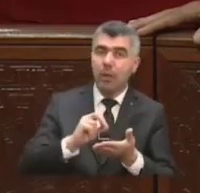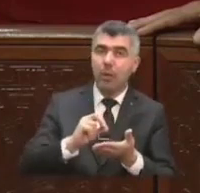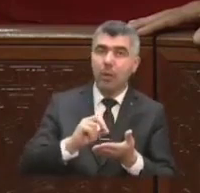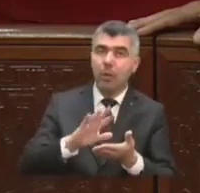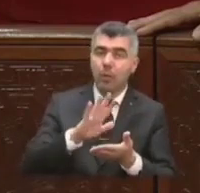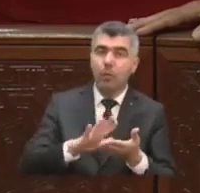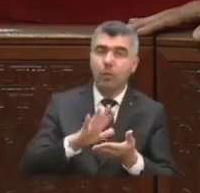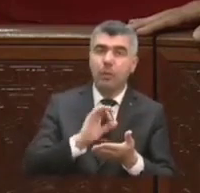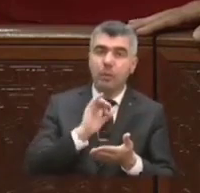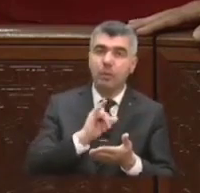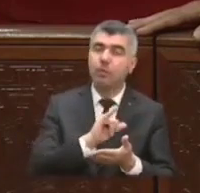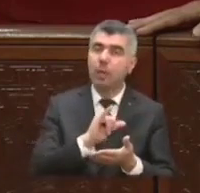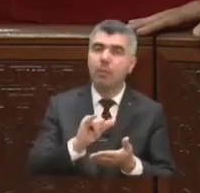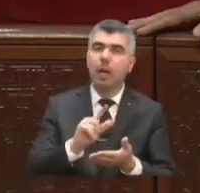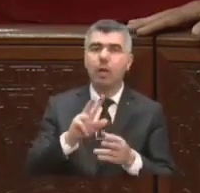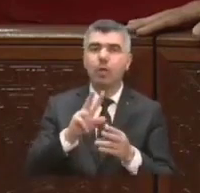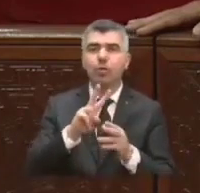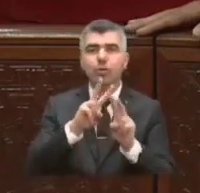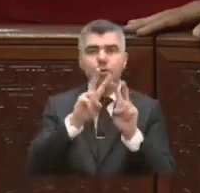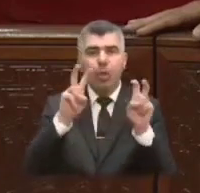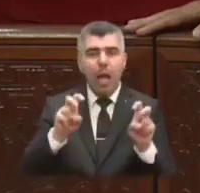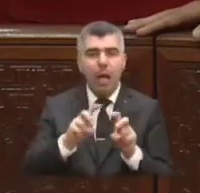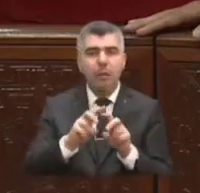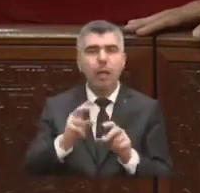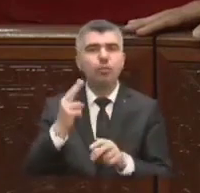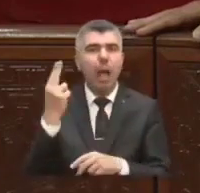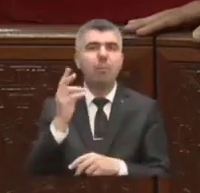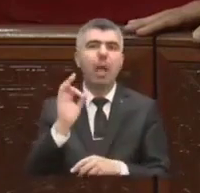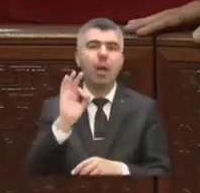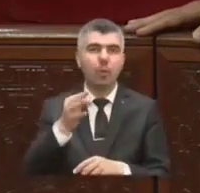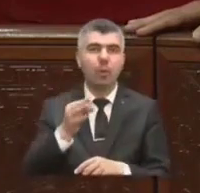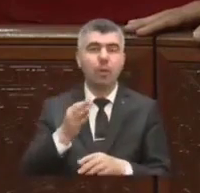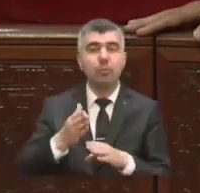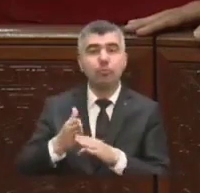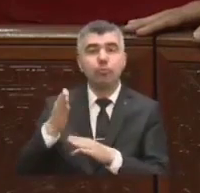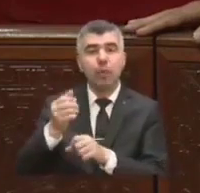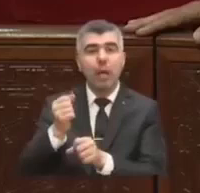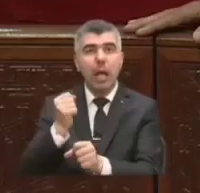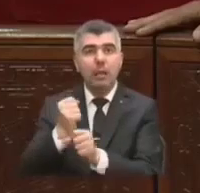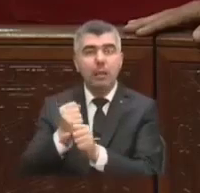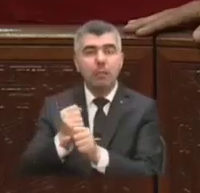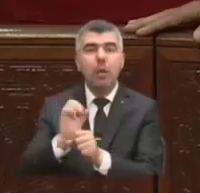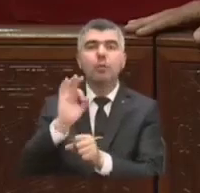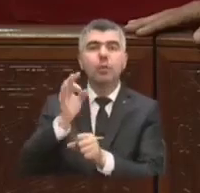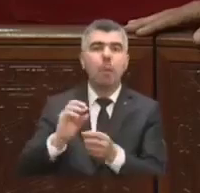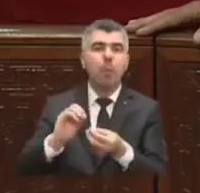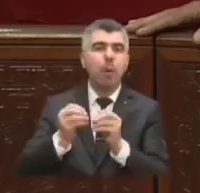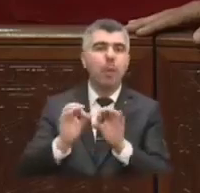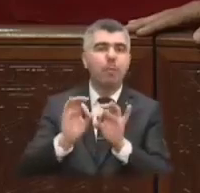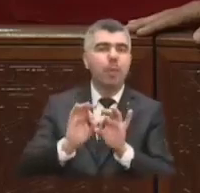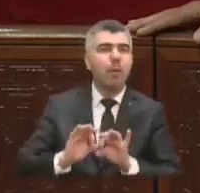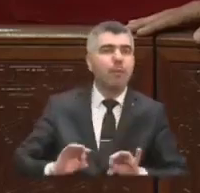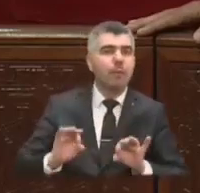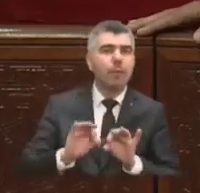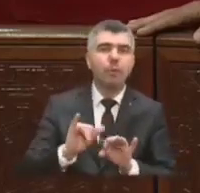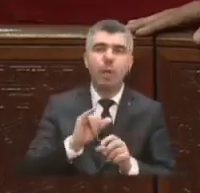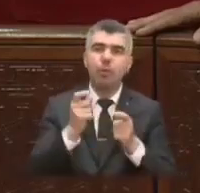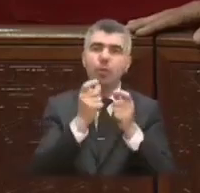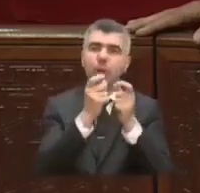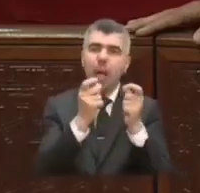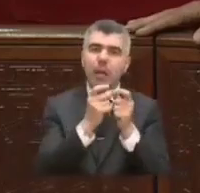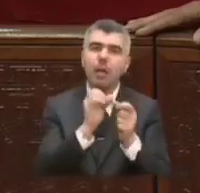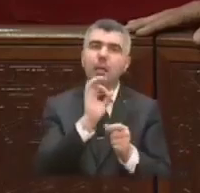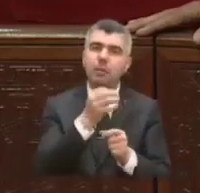فيه ماستر ولا إجازة جامعية، ما كاين حتى مشكل. وباش يمشي لسوق الشغل ما كاين حتى شي مشكل، يمشي لعند أي شركة اللي بغات